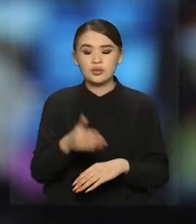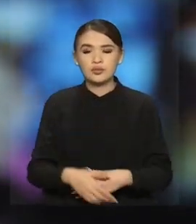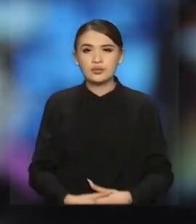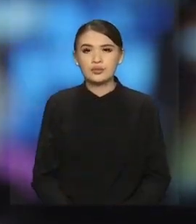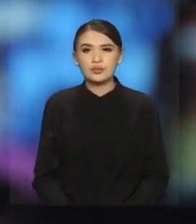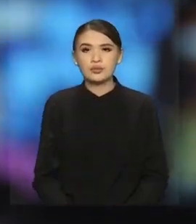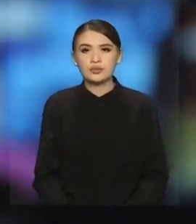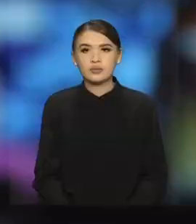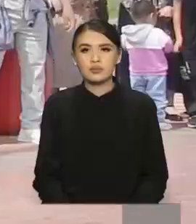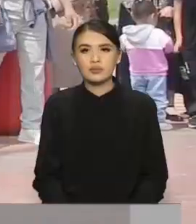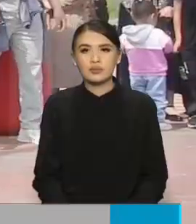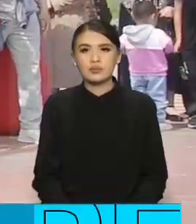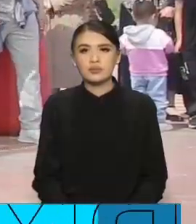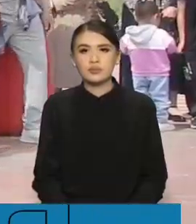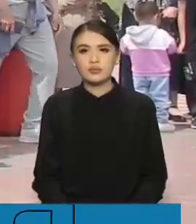расскажет подробнее